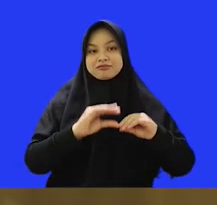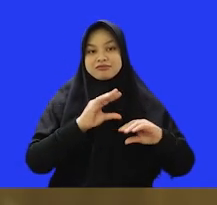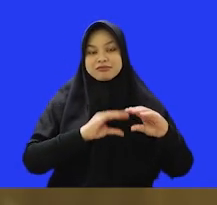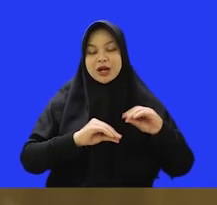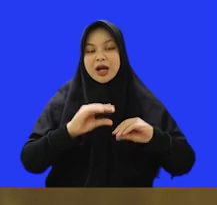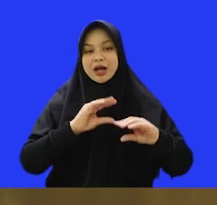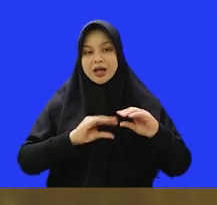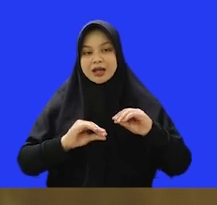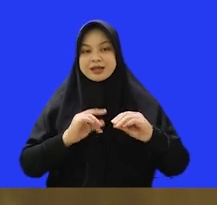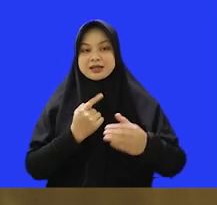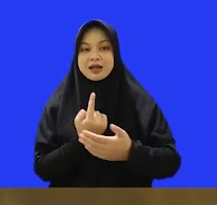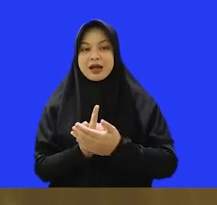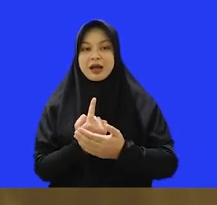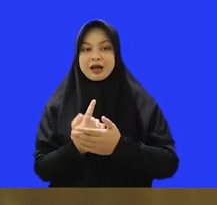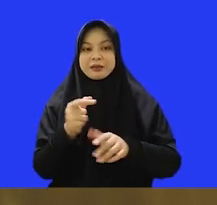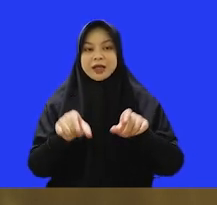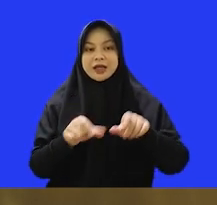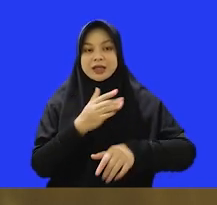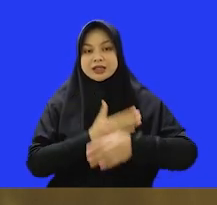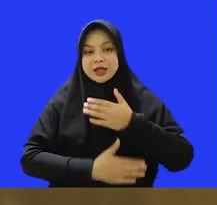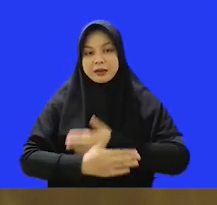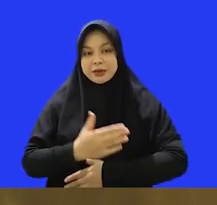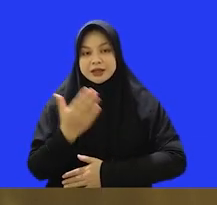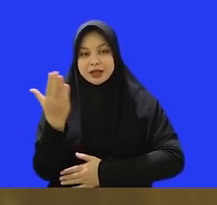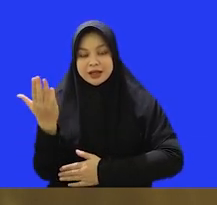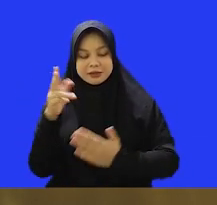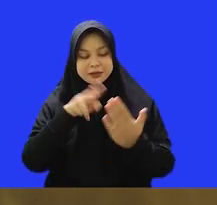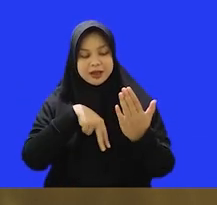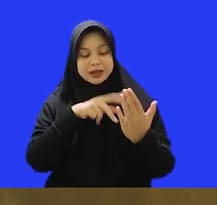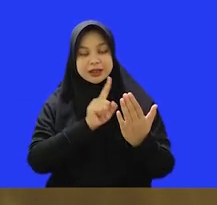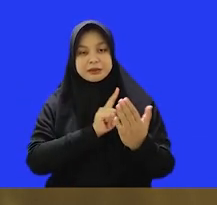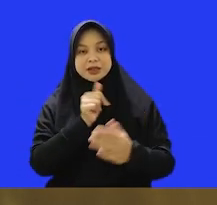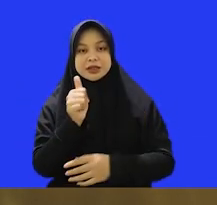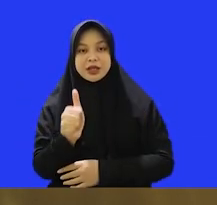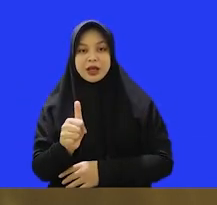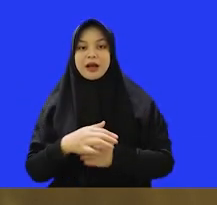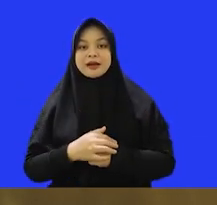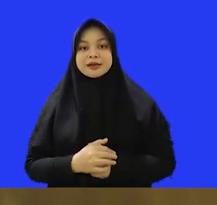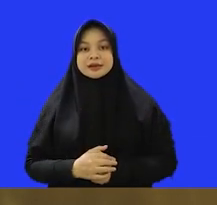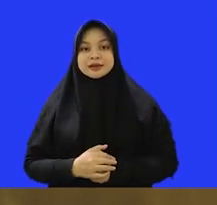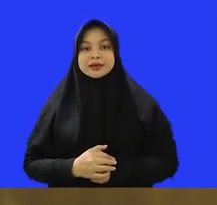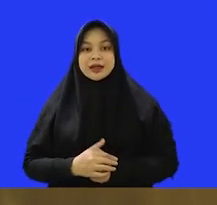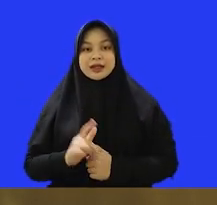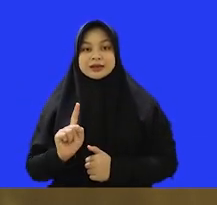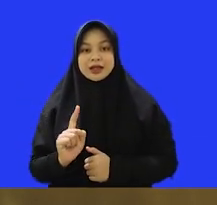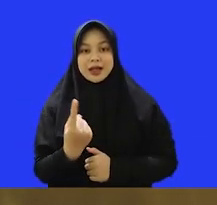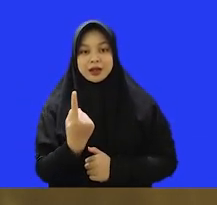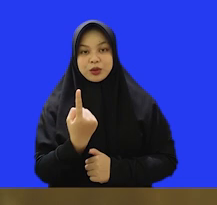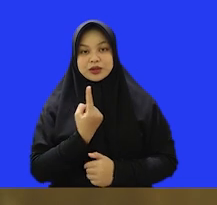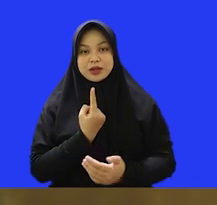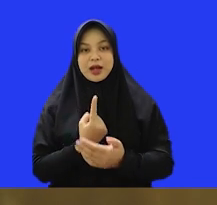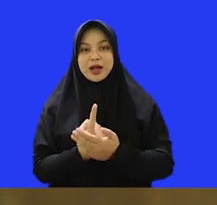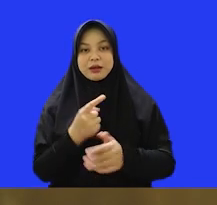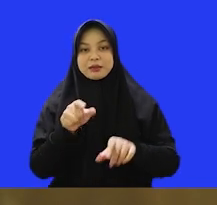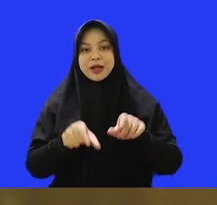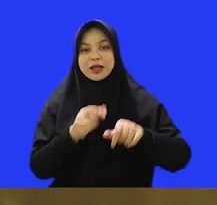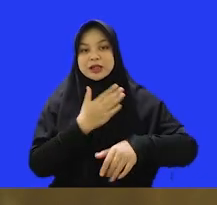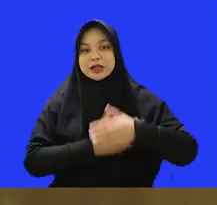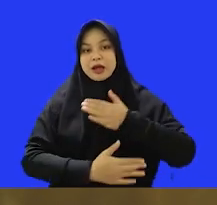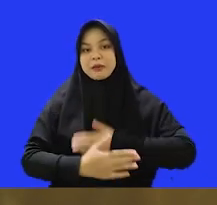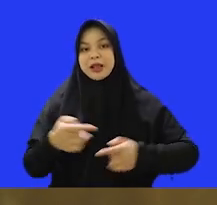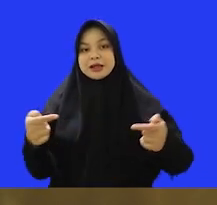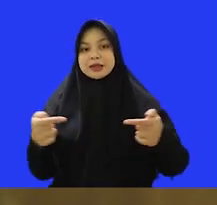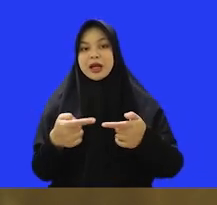membahas hak-hak penyandang disabilitas, nanti Mbak bisa baca. Salah satunya adalah soal hak penyandang